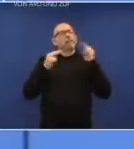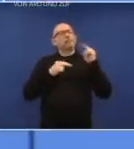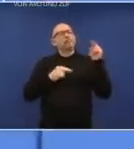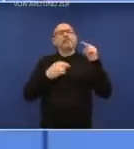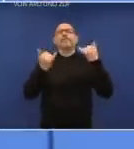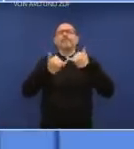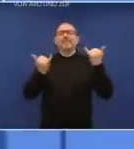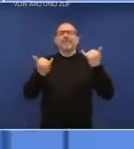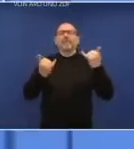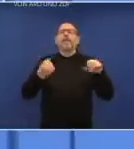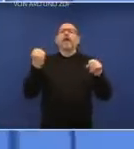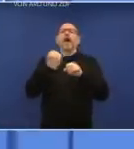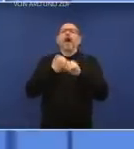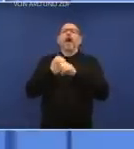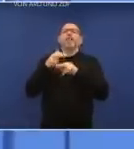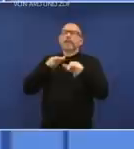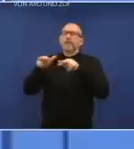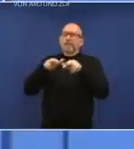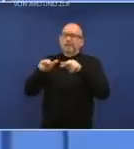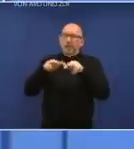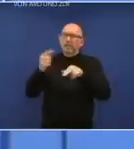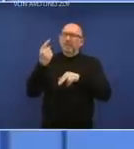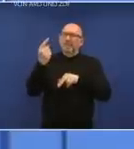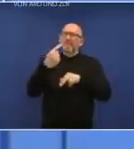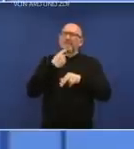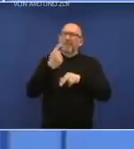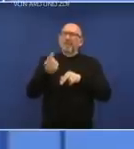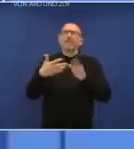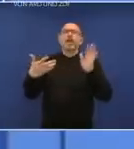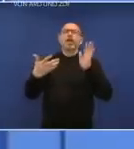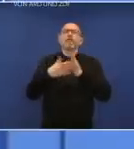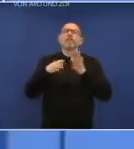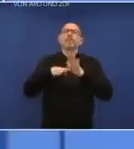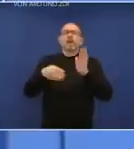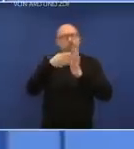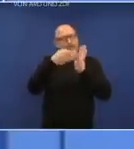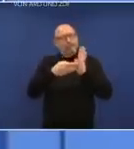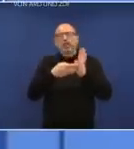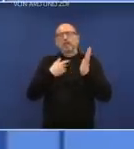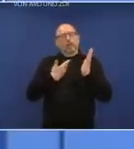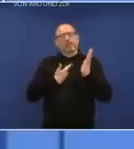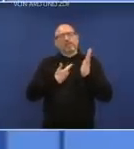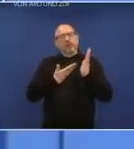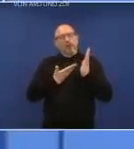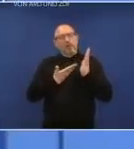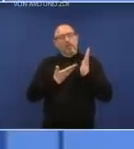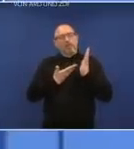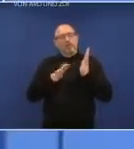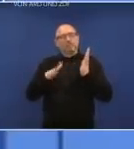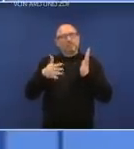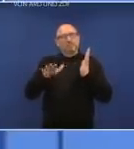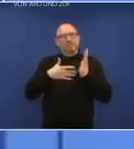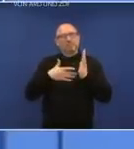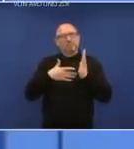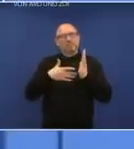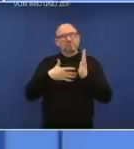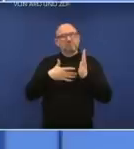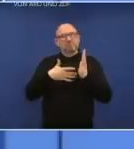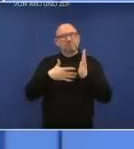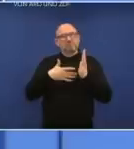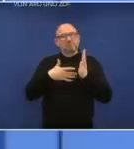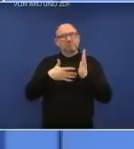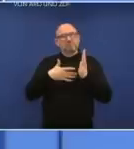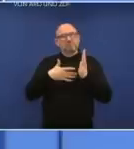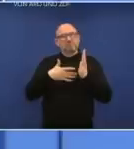vom Arbeitsministerium diese Prüfmaßstäbe angezweifelt wurden in der Annahme, dass die Pandemie zu Ende sei.